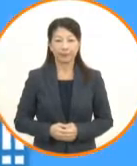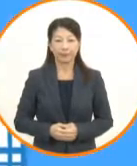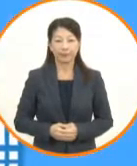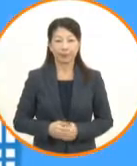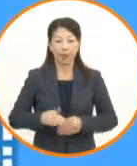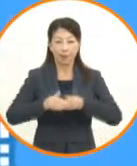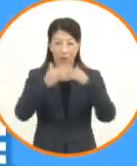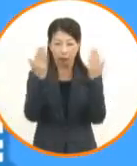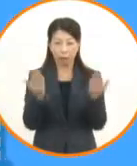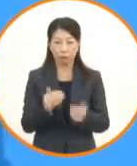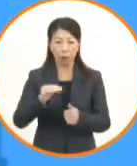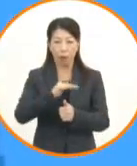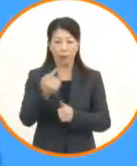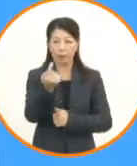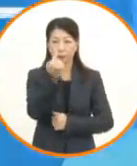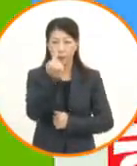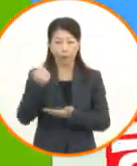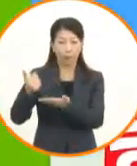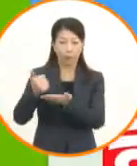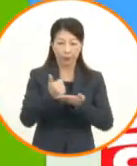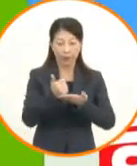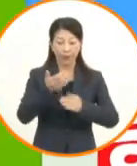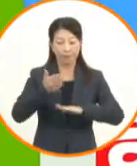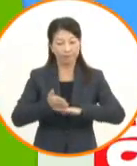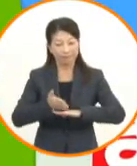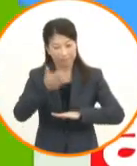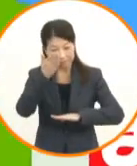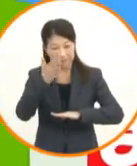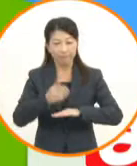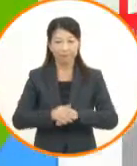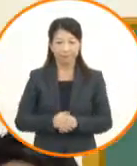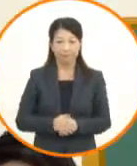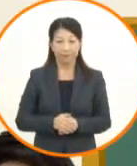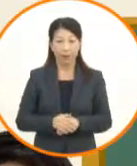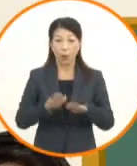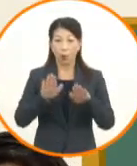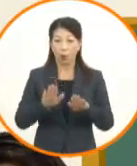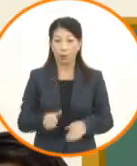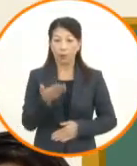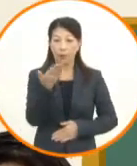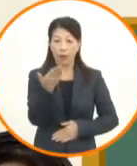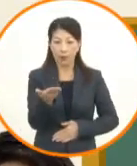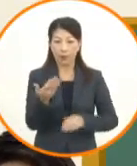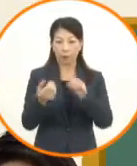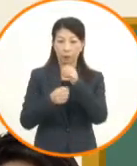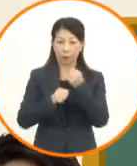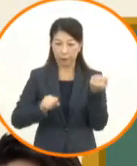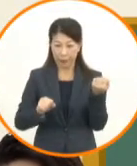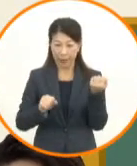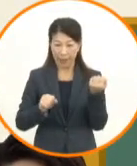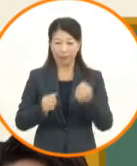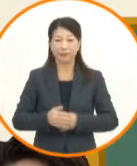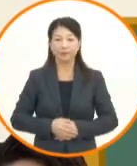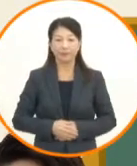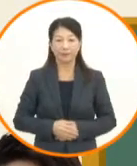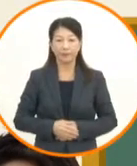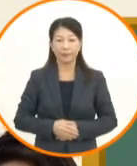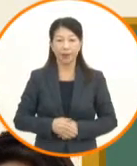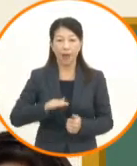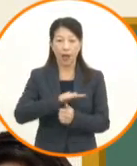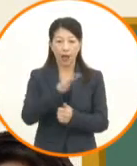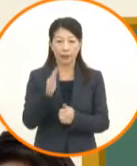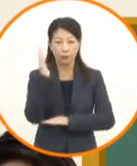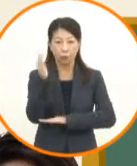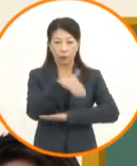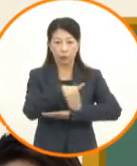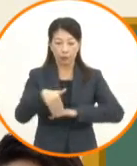まるっと愛知塾にお越しいただき誠にありがとうございます。ここではあなたも塾生の一人、愛知の施策